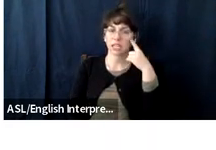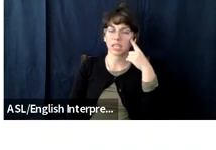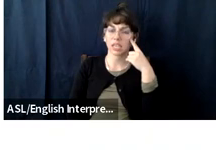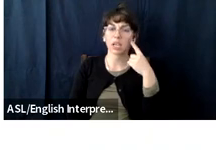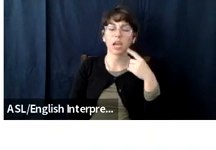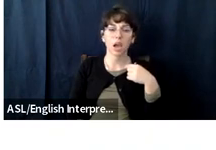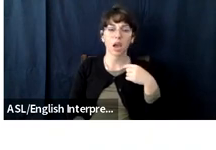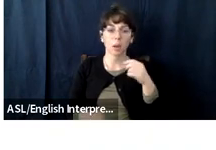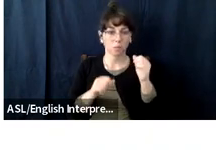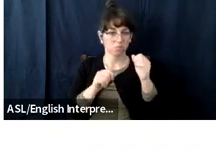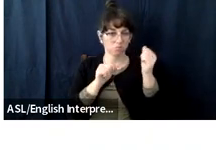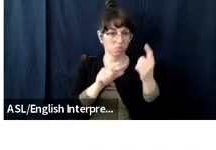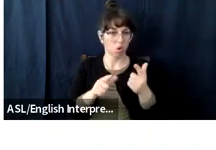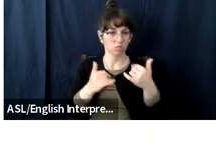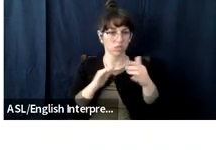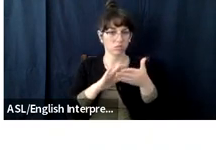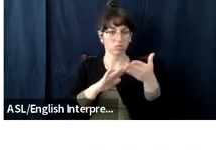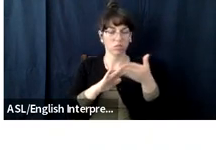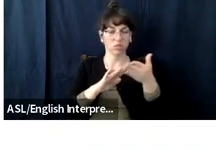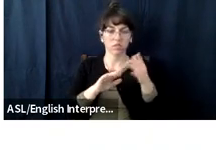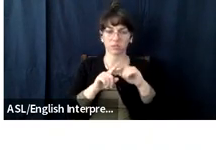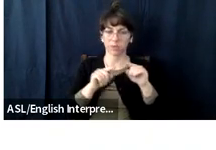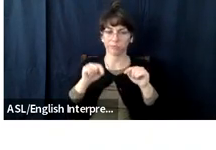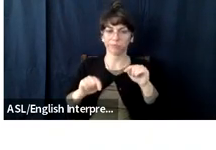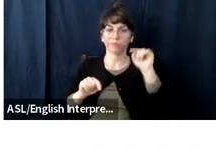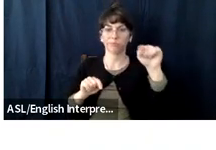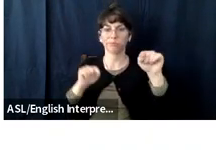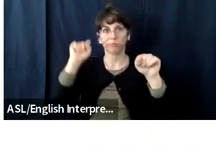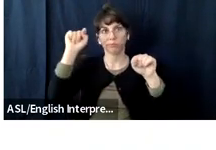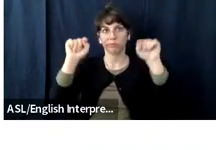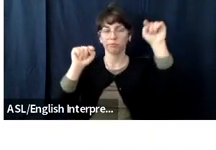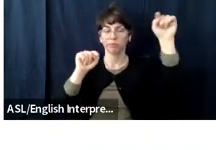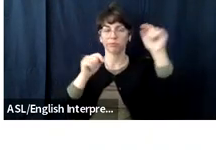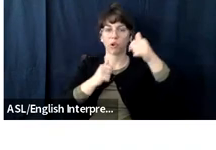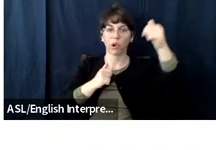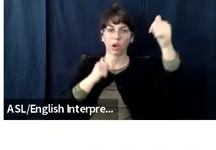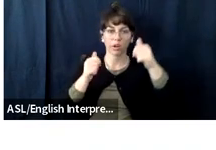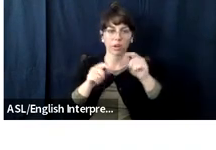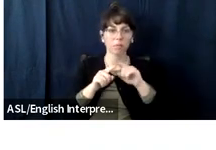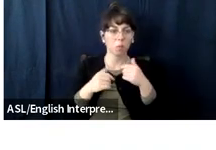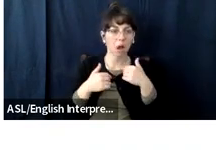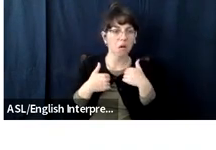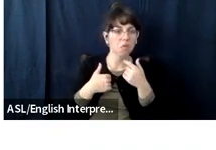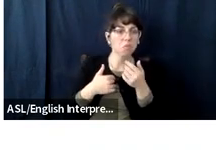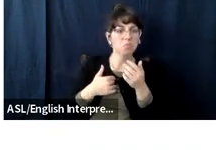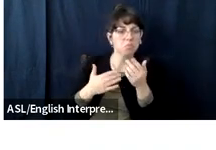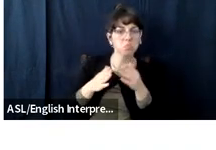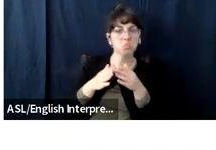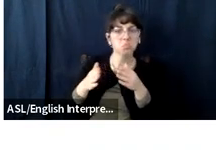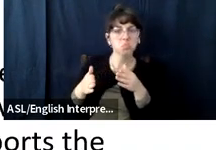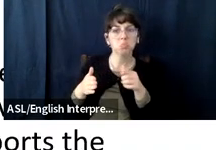operating and as you can tell very widespread. But we have two neighbors. Next slide please.